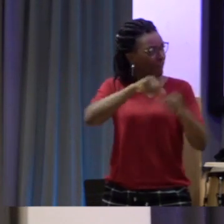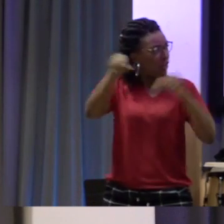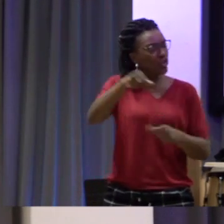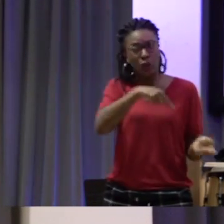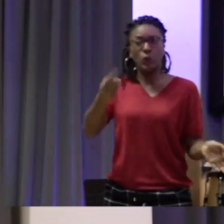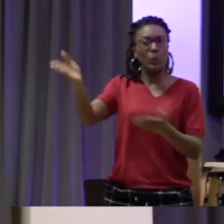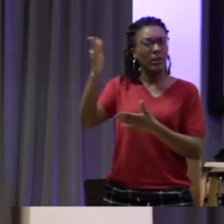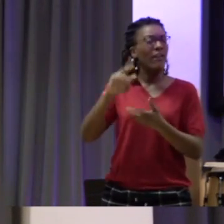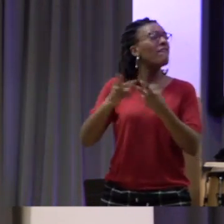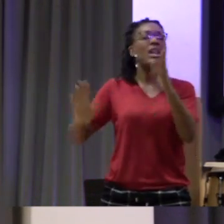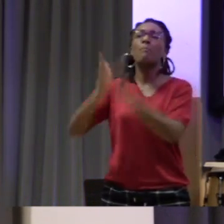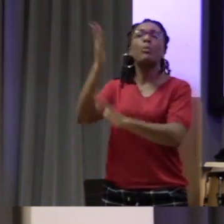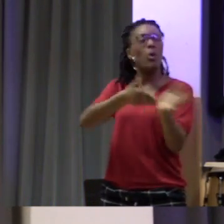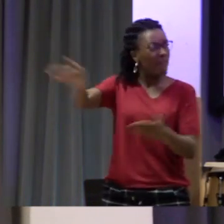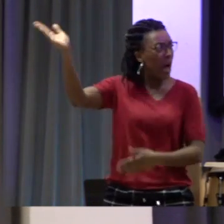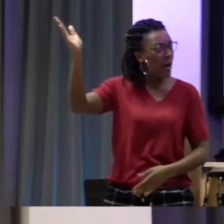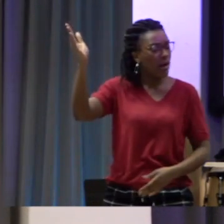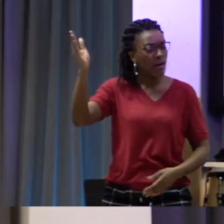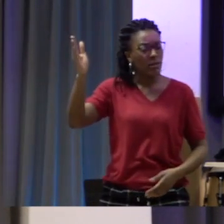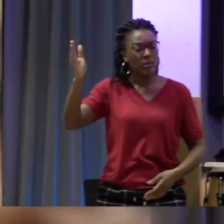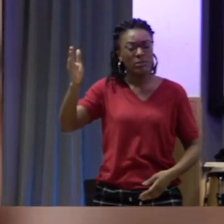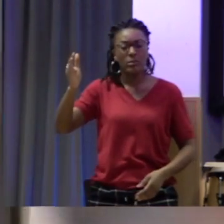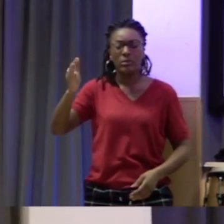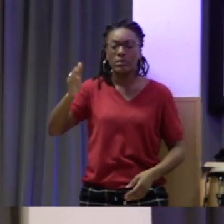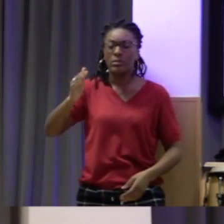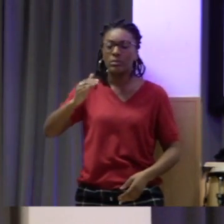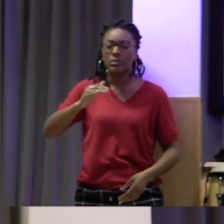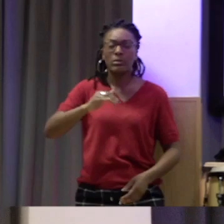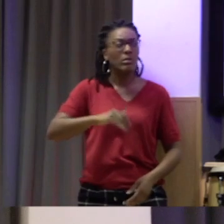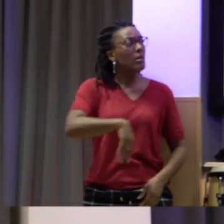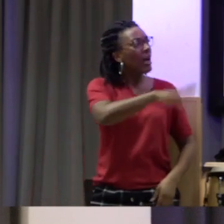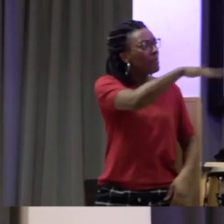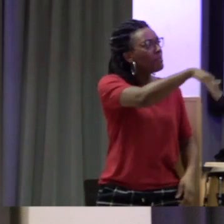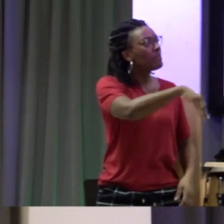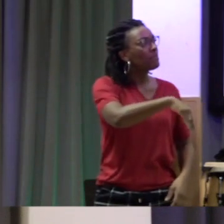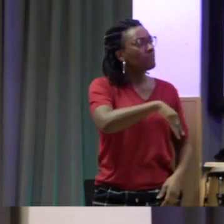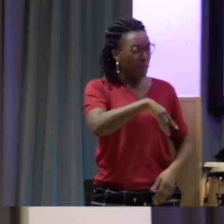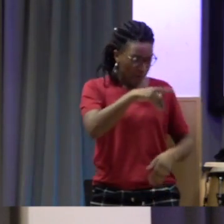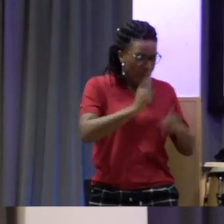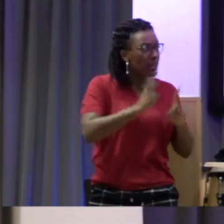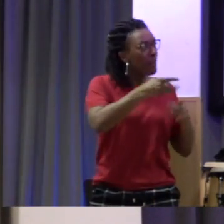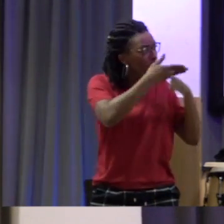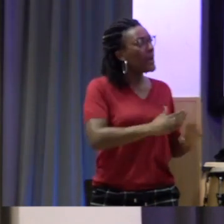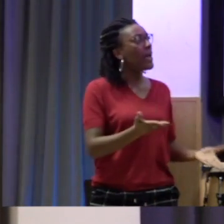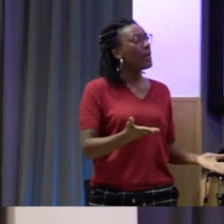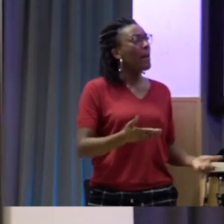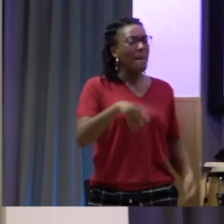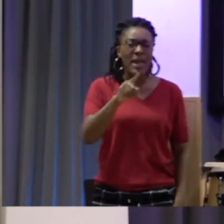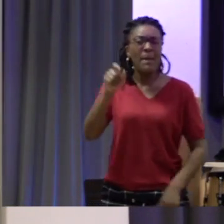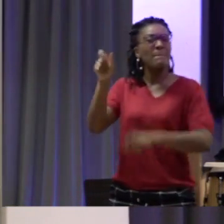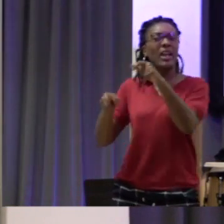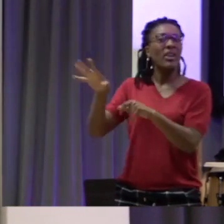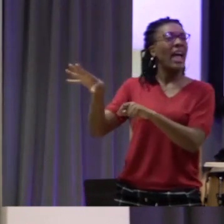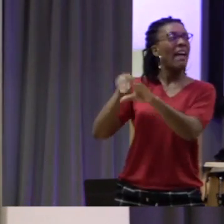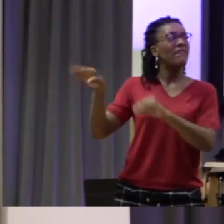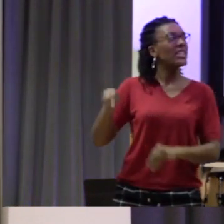Alors, il dit à ses serviteurs, les noces sont prêtes, mais les conviés n'en